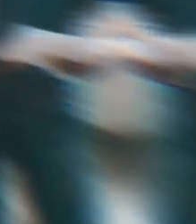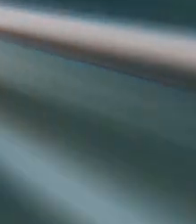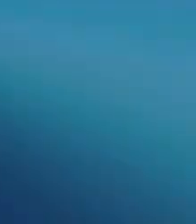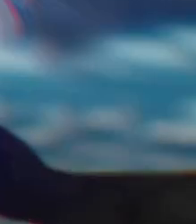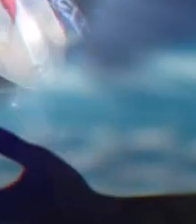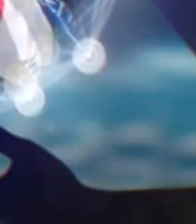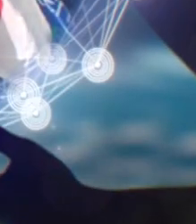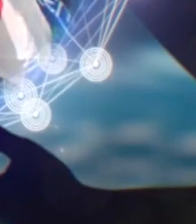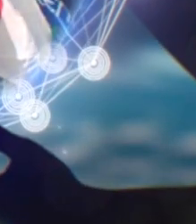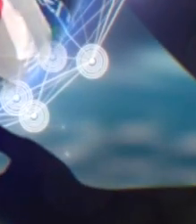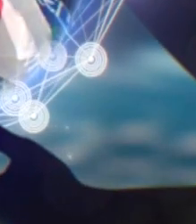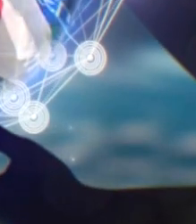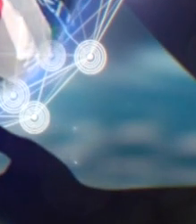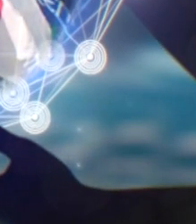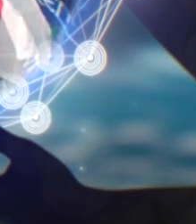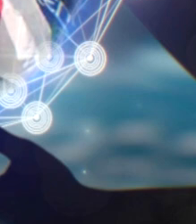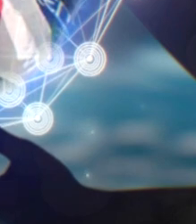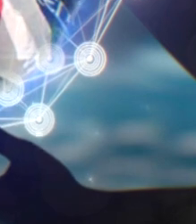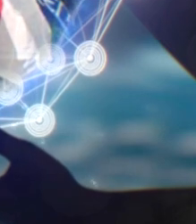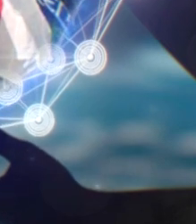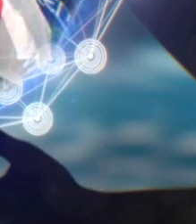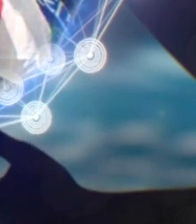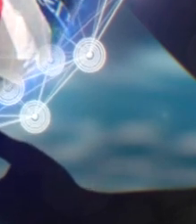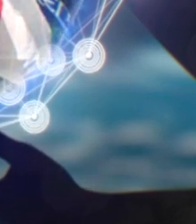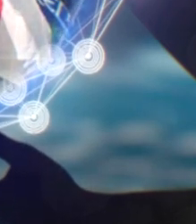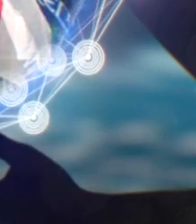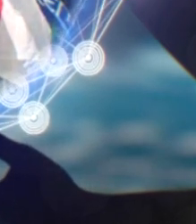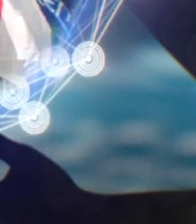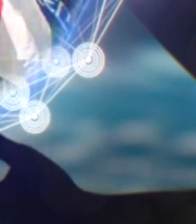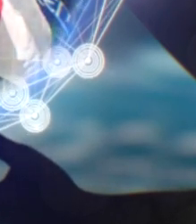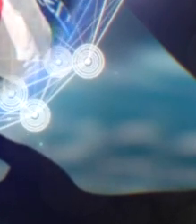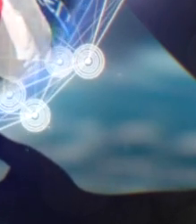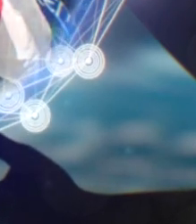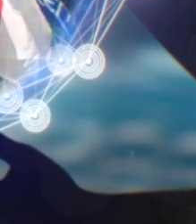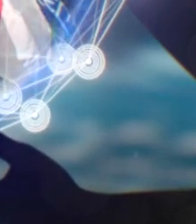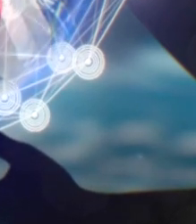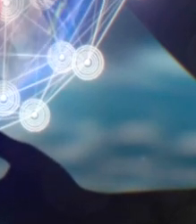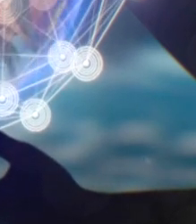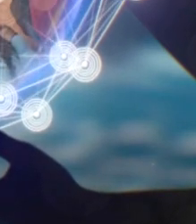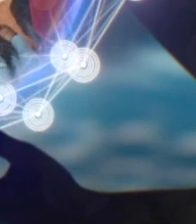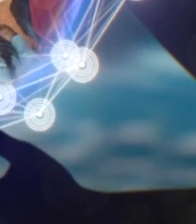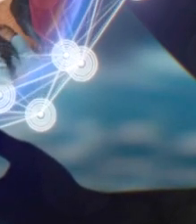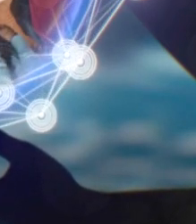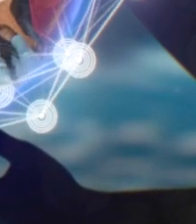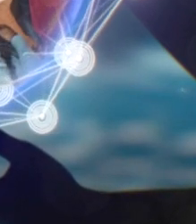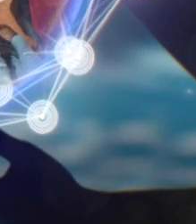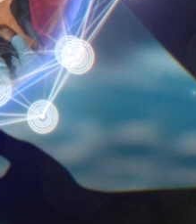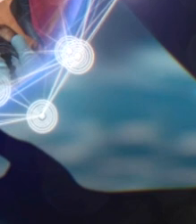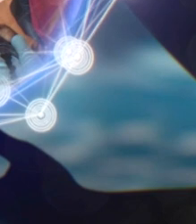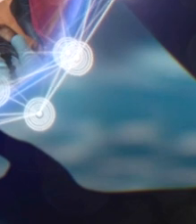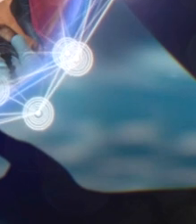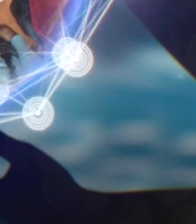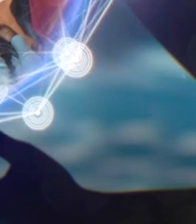πετύχουμε το όραμά μας. Με βέλτιστες διεθνείς πρακτικές στην εταιρική διακυβέρνηση. Με νέο διοικητικό συμβούλιο που